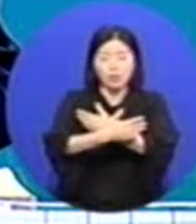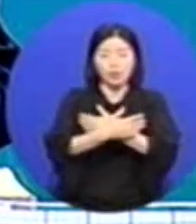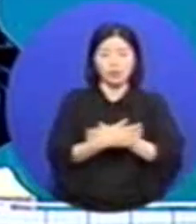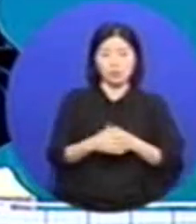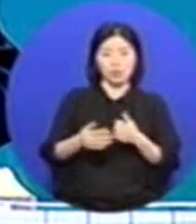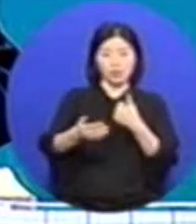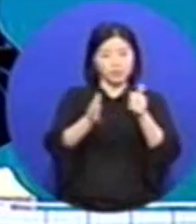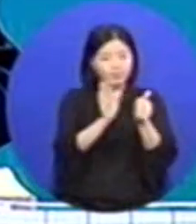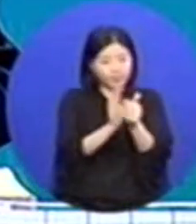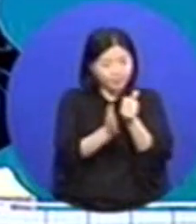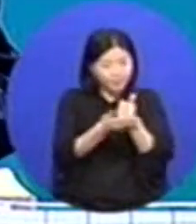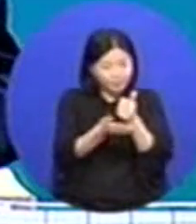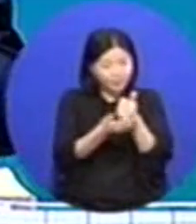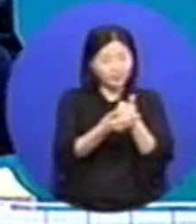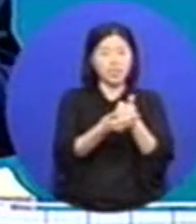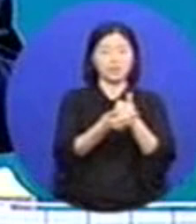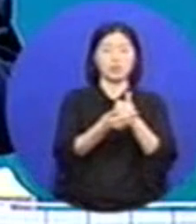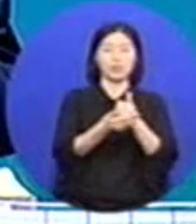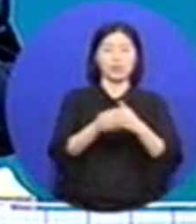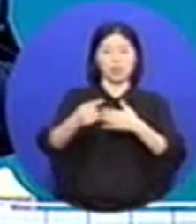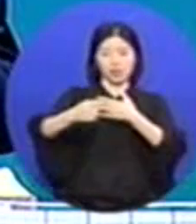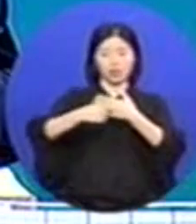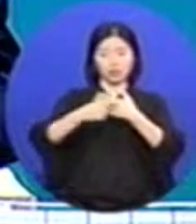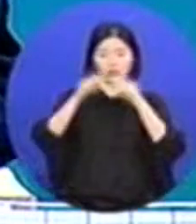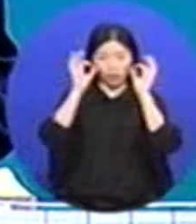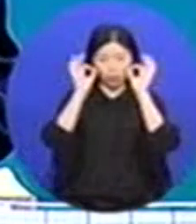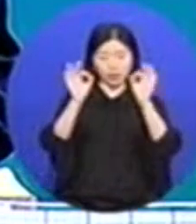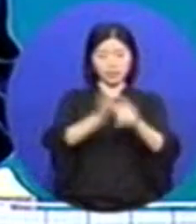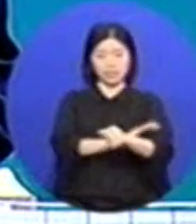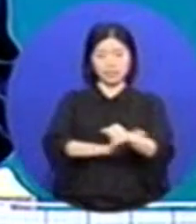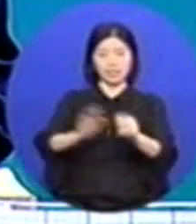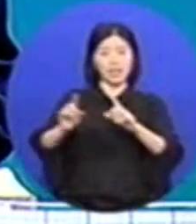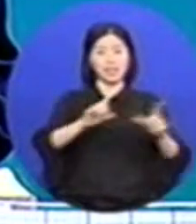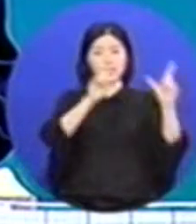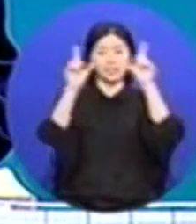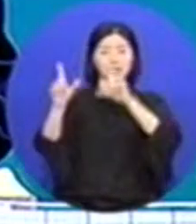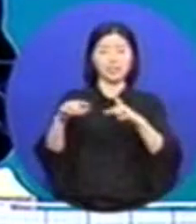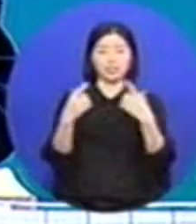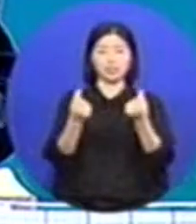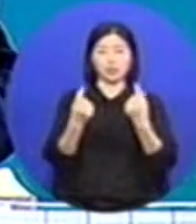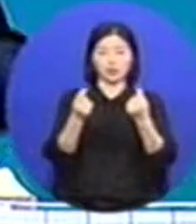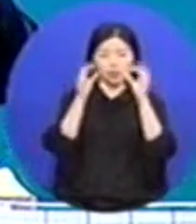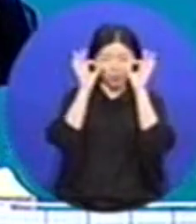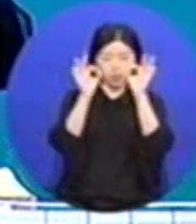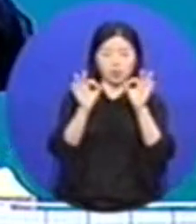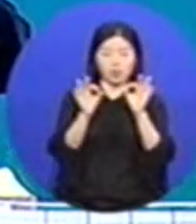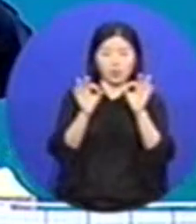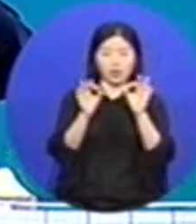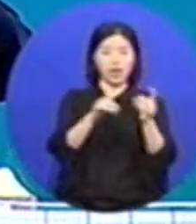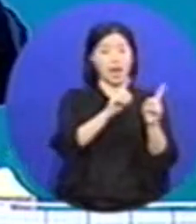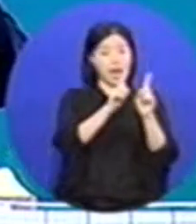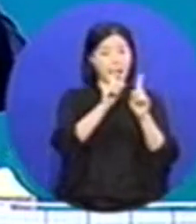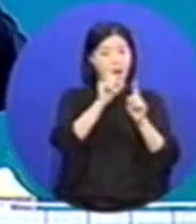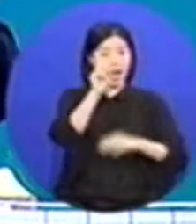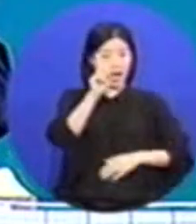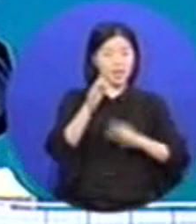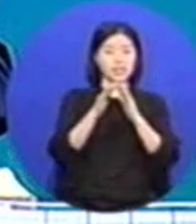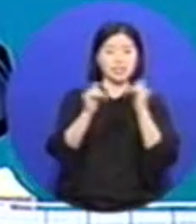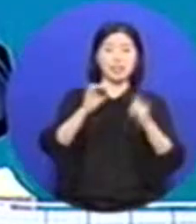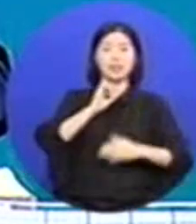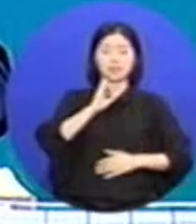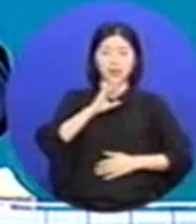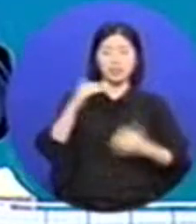하면서 겉으로 보기에는 그래도 잘 사는 것처럼 보여요 한쪽 만이라도 어른이 면